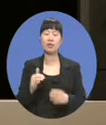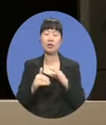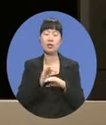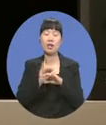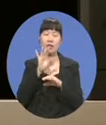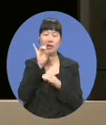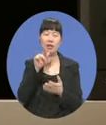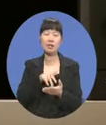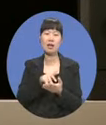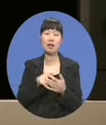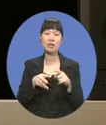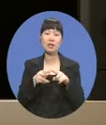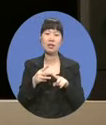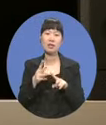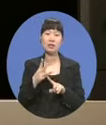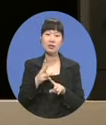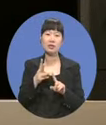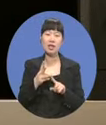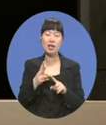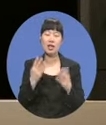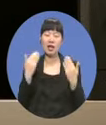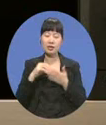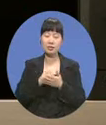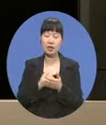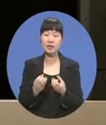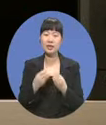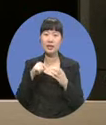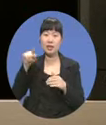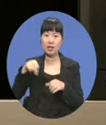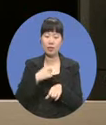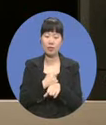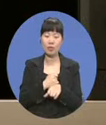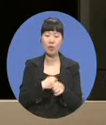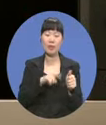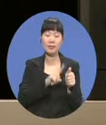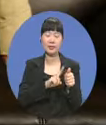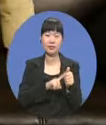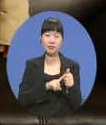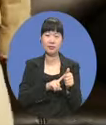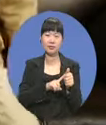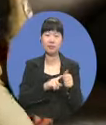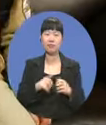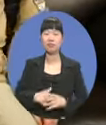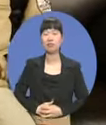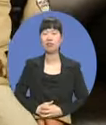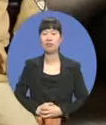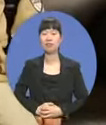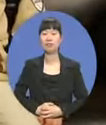의사소통이 안 되는 상황 세 번째. 입학식을 다녀온 미르. 미루 왔구나. 네.